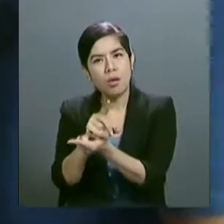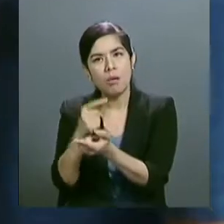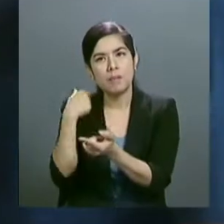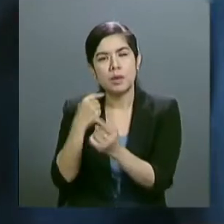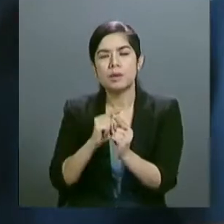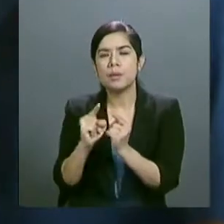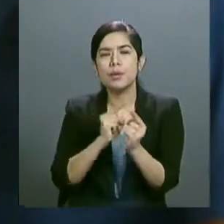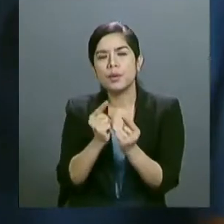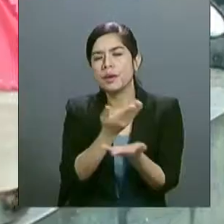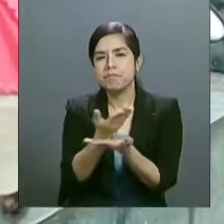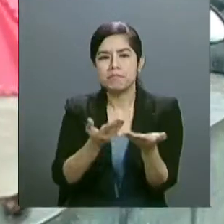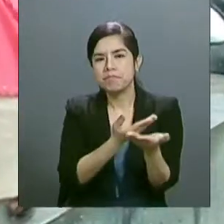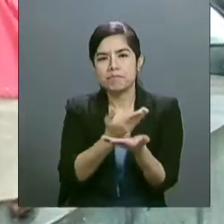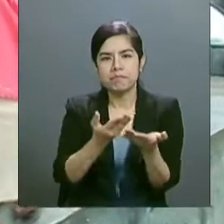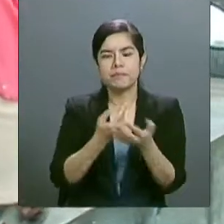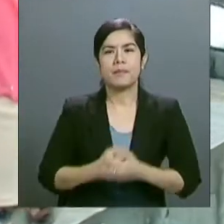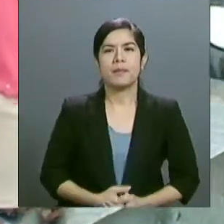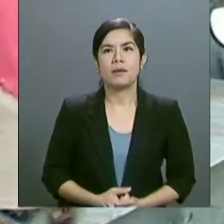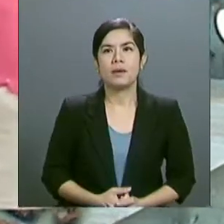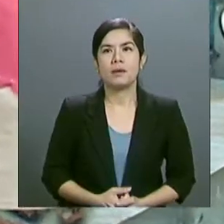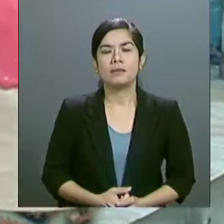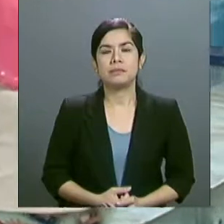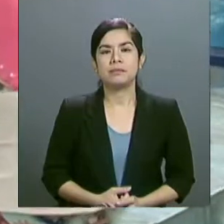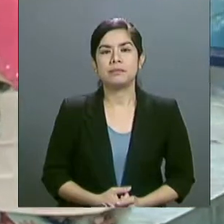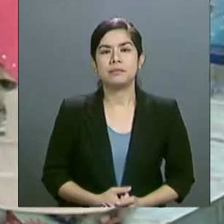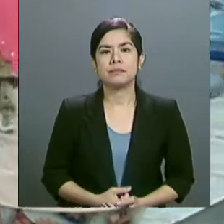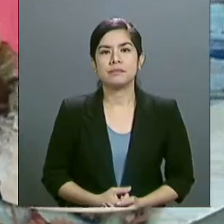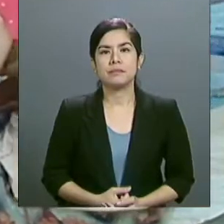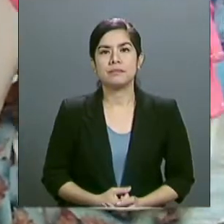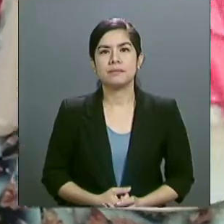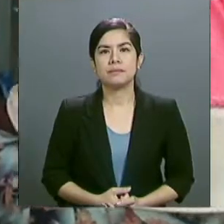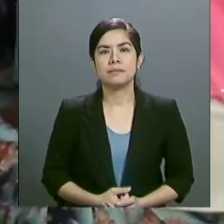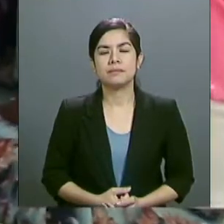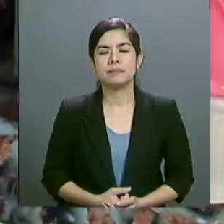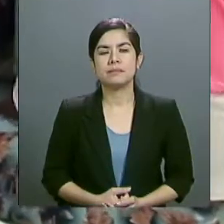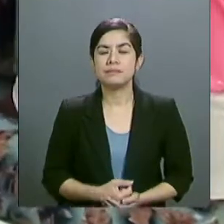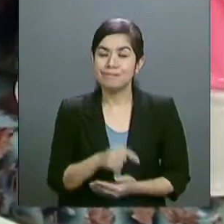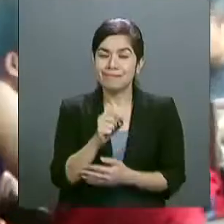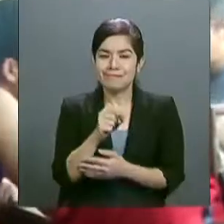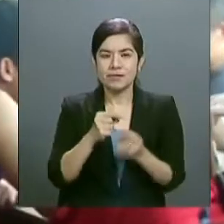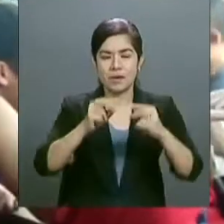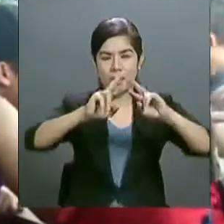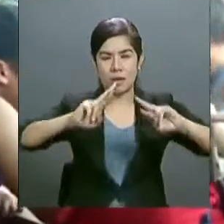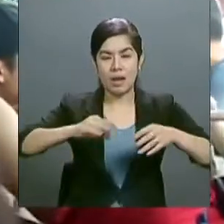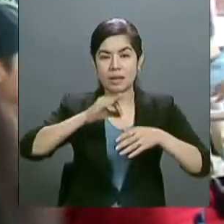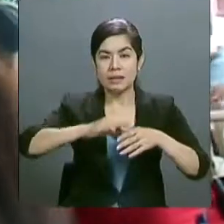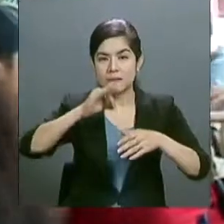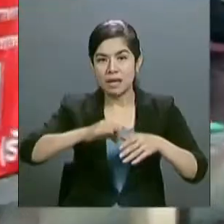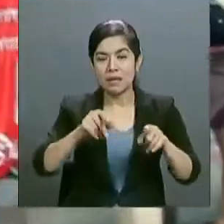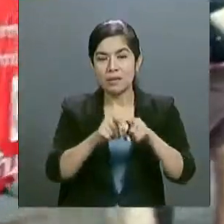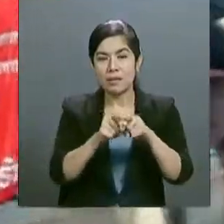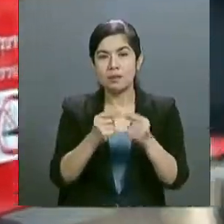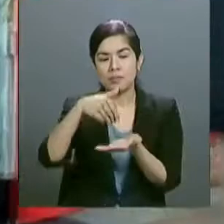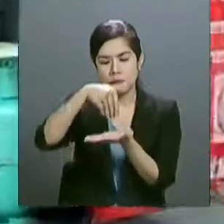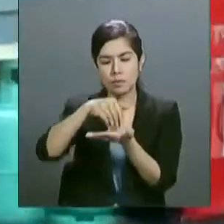ยกัน ชานี่ก็คือมันเป็นพื้นที่ที่แบบกลางของชุมชนด้วย